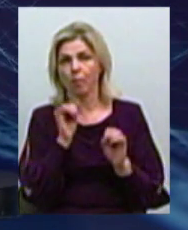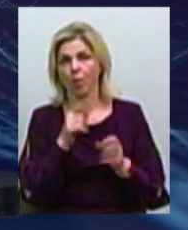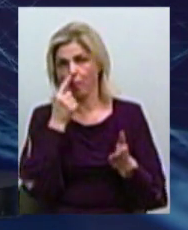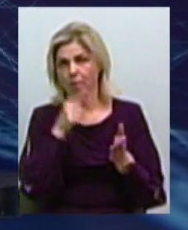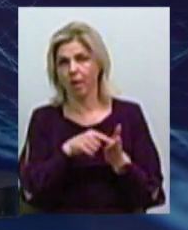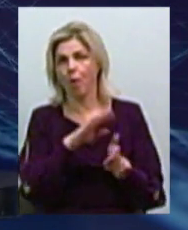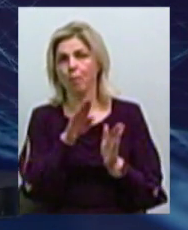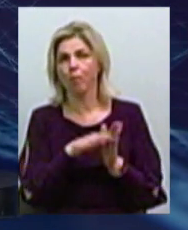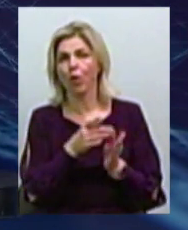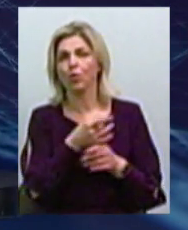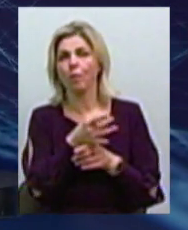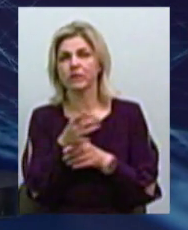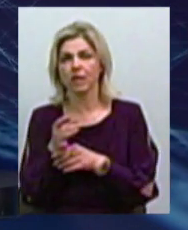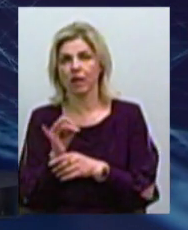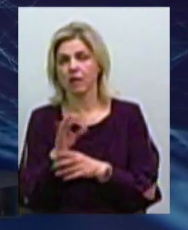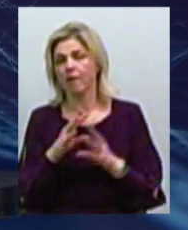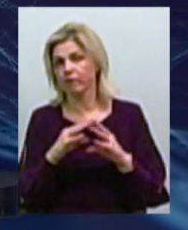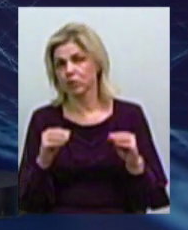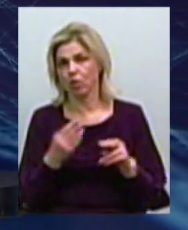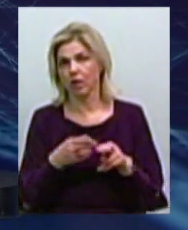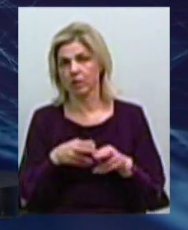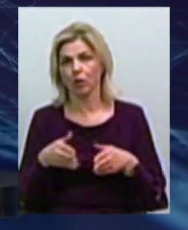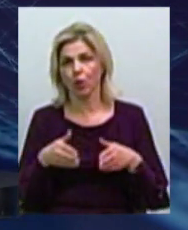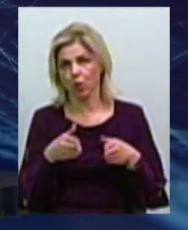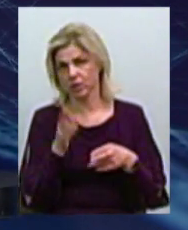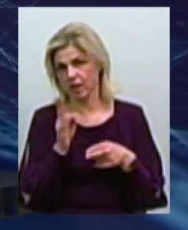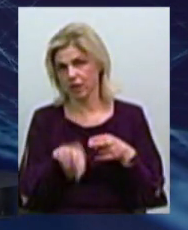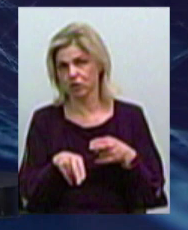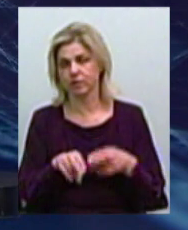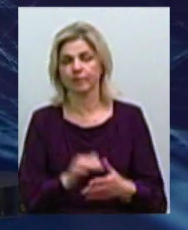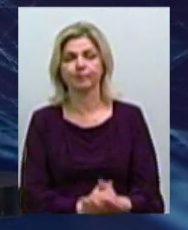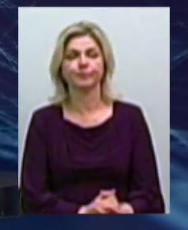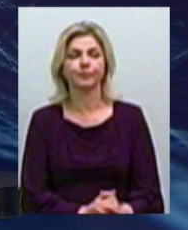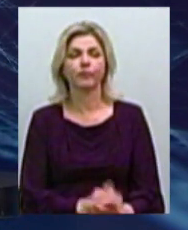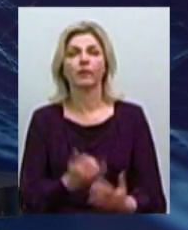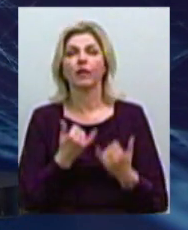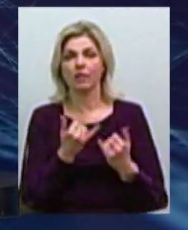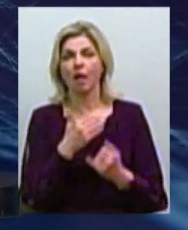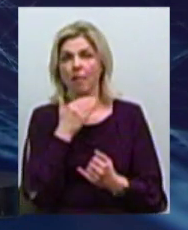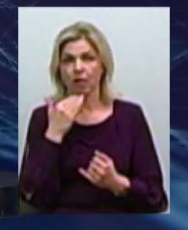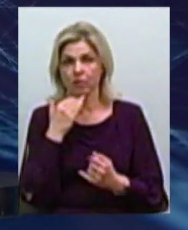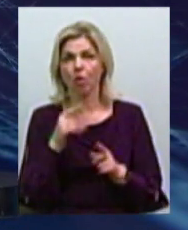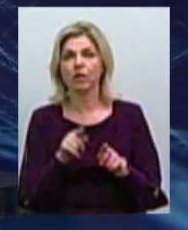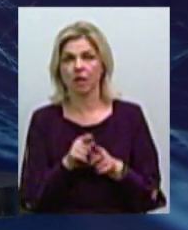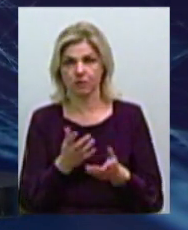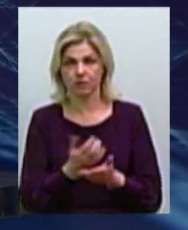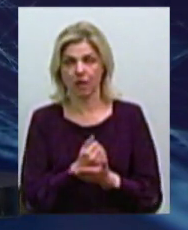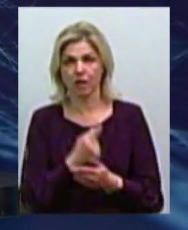обстріл, і на цьому ця волонтерська дорога закінчиться. Ну, для багатьох так і сталося. Вічна